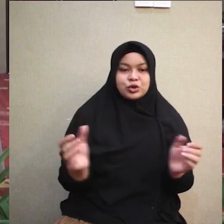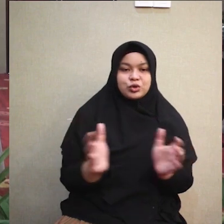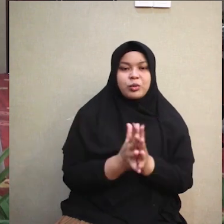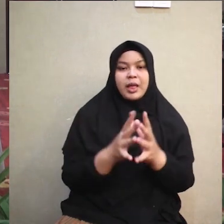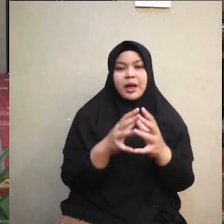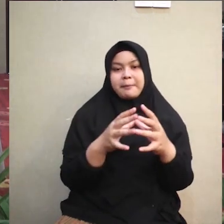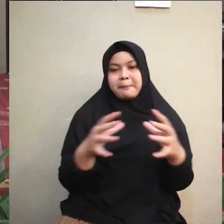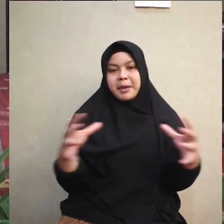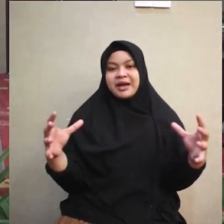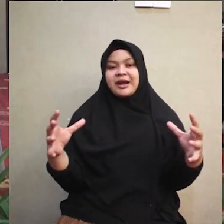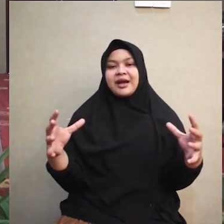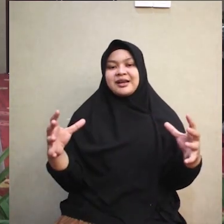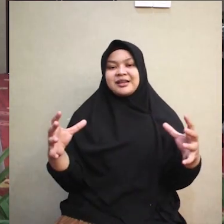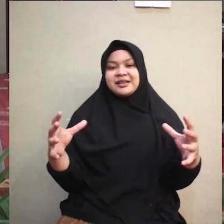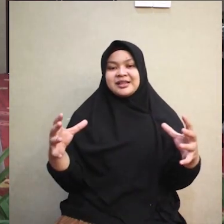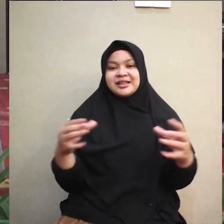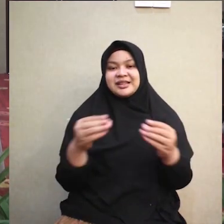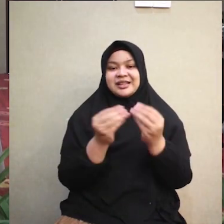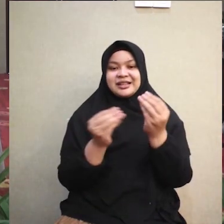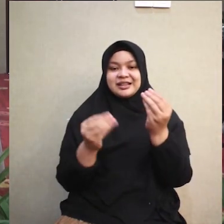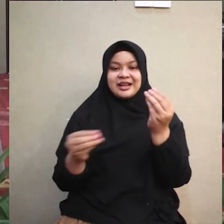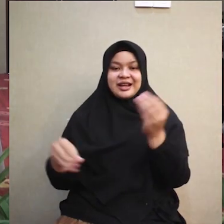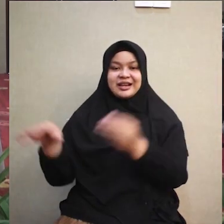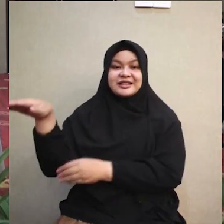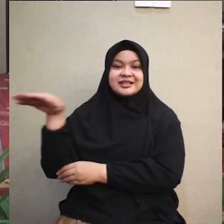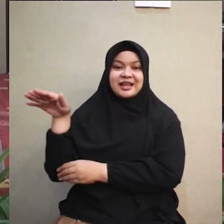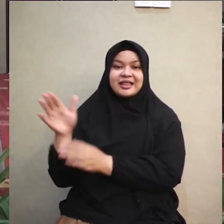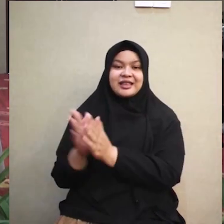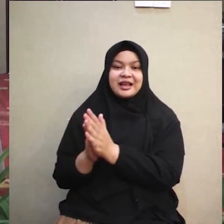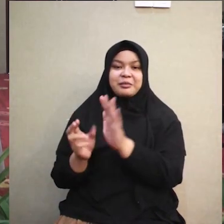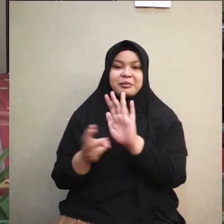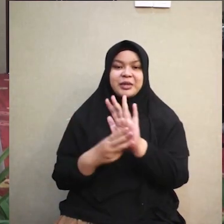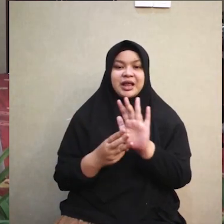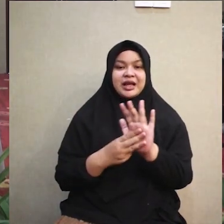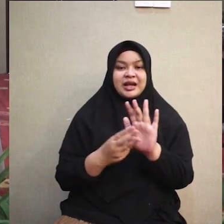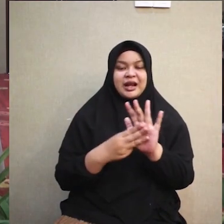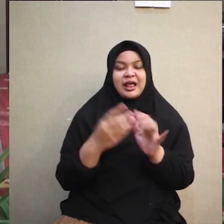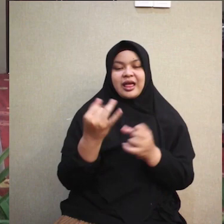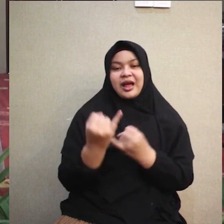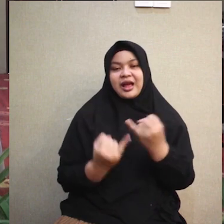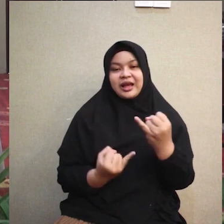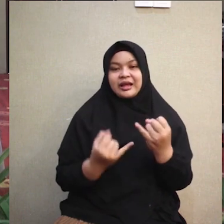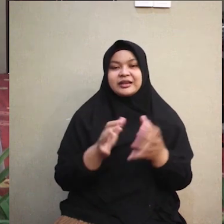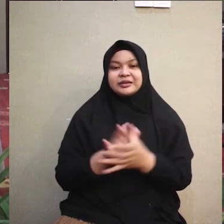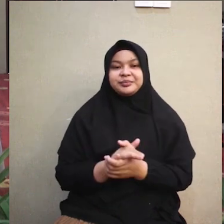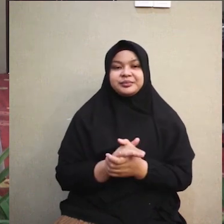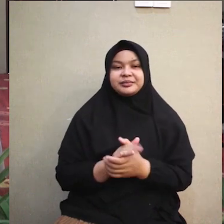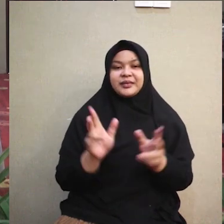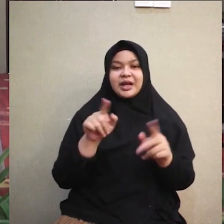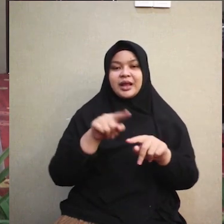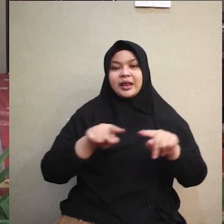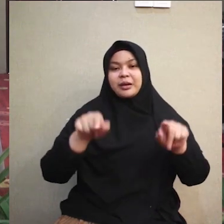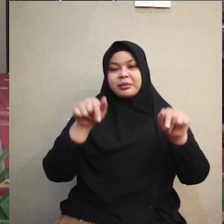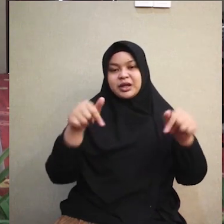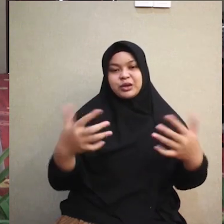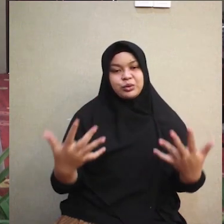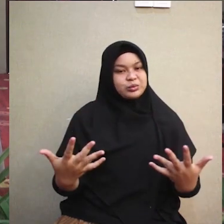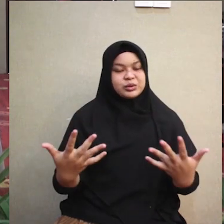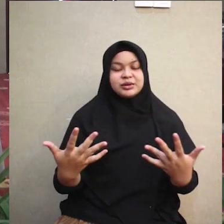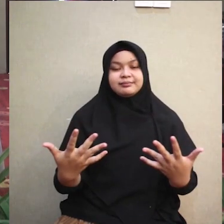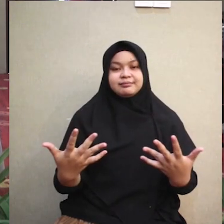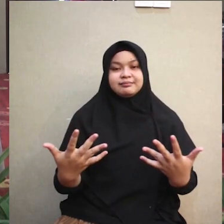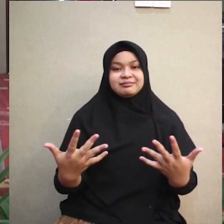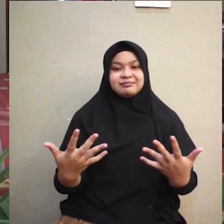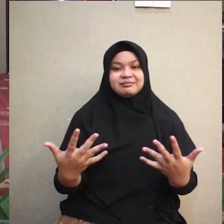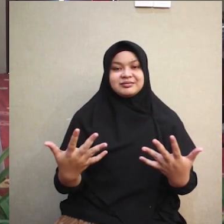paling banyak ada di generasi z dan milenial akhir mungkin ya gitu tapi kayaknya itu kalau itu emang emang udah